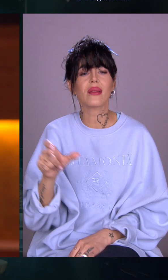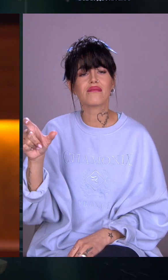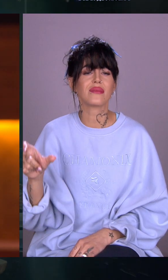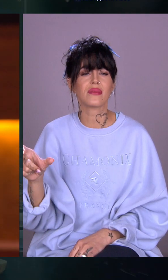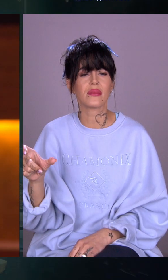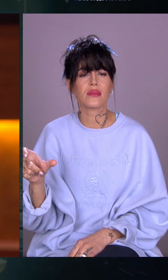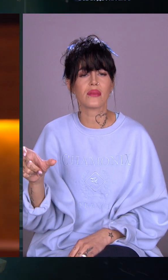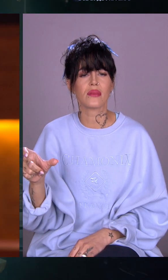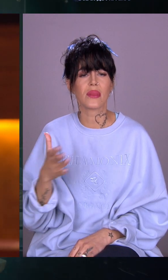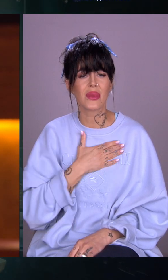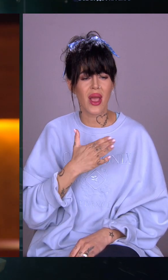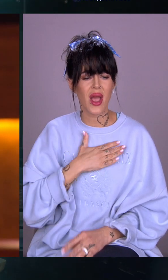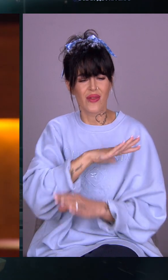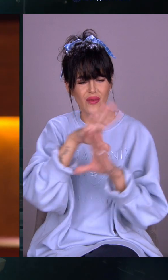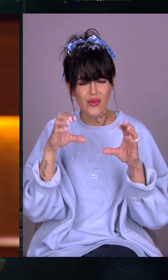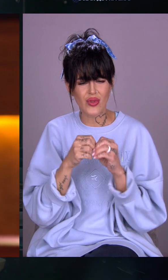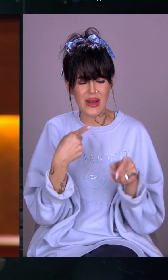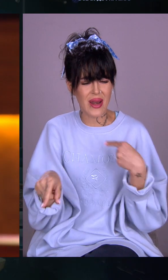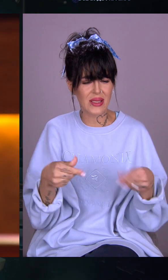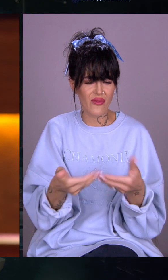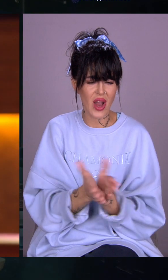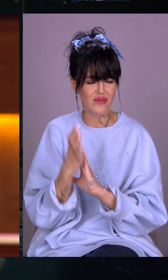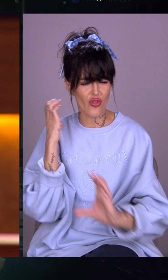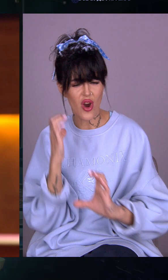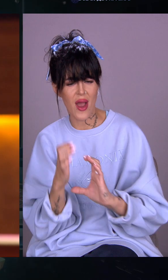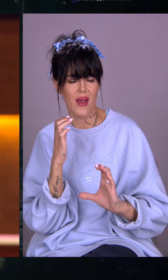Слів на кшталт джавелінів чи поляниць.